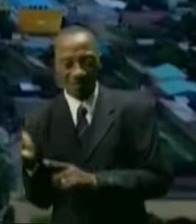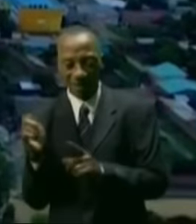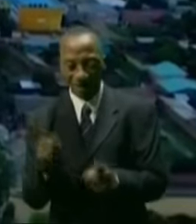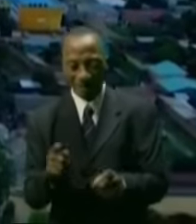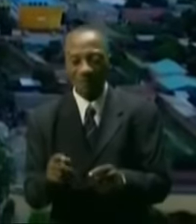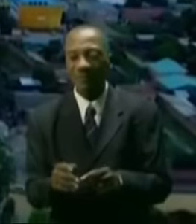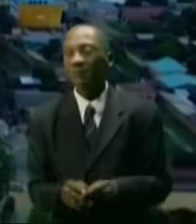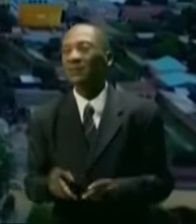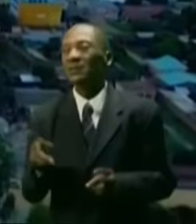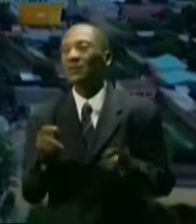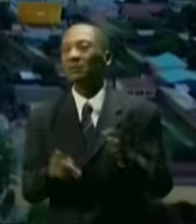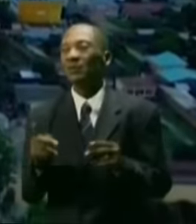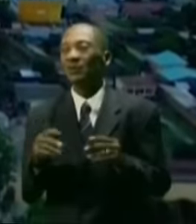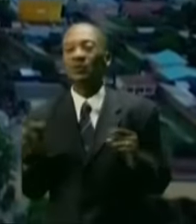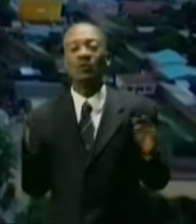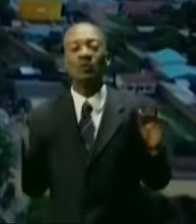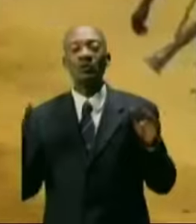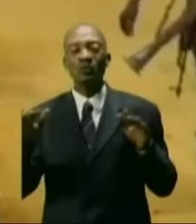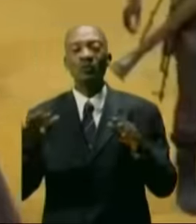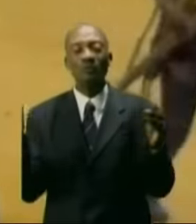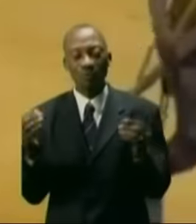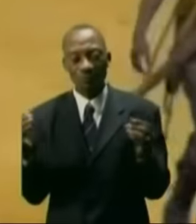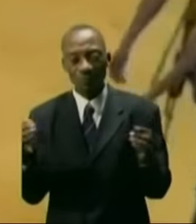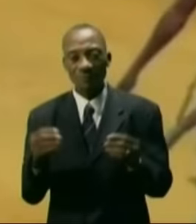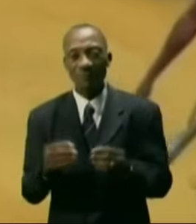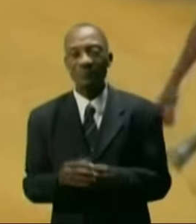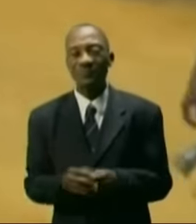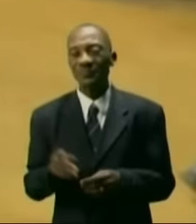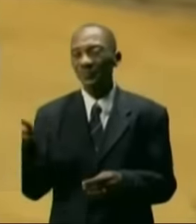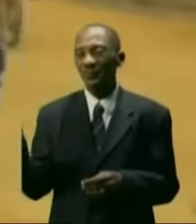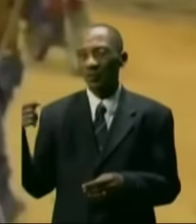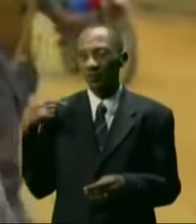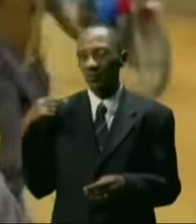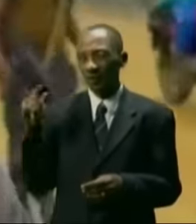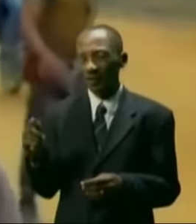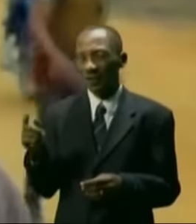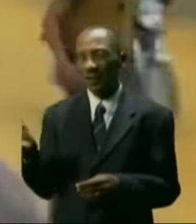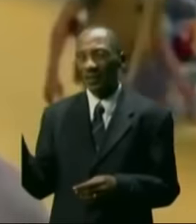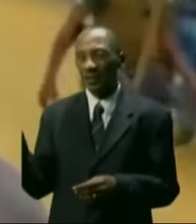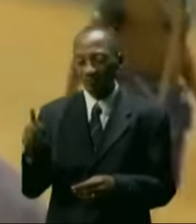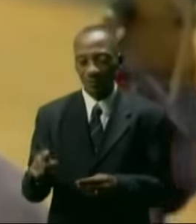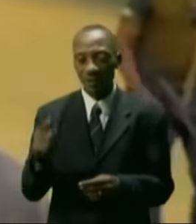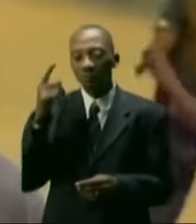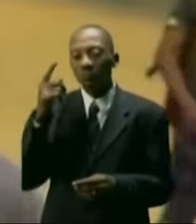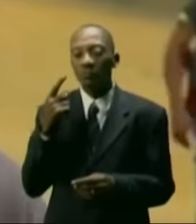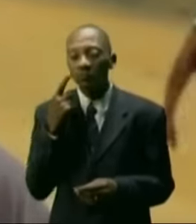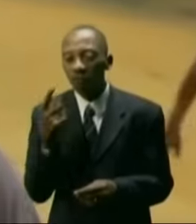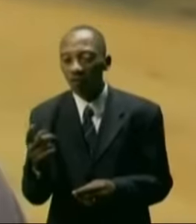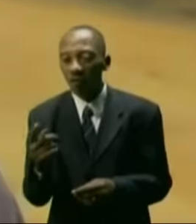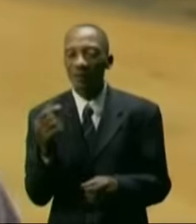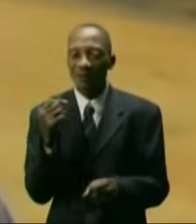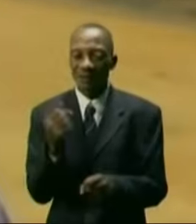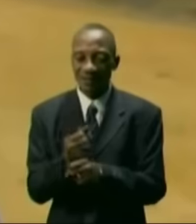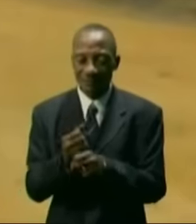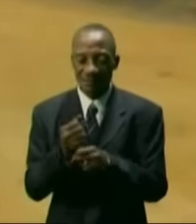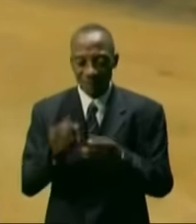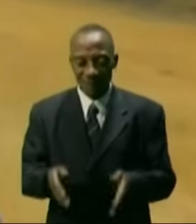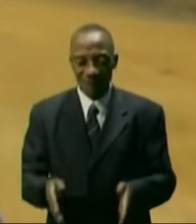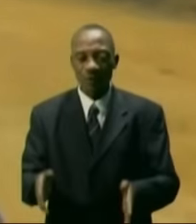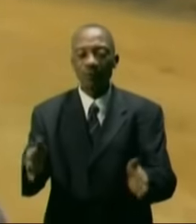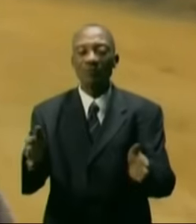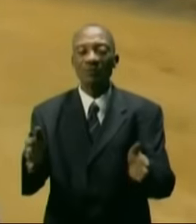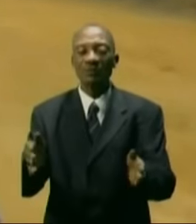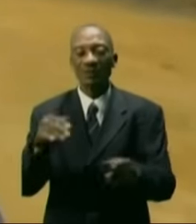que la modernisation de la ville de Bounia. Qu'il demeure, il est en train d'enjoliver la ville, comme nous le voulions. Qu'il